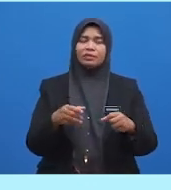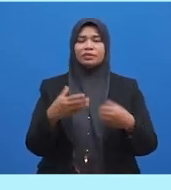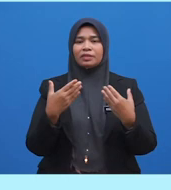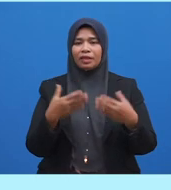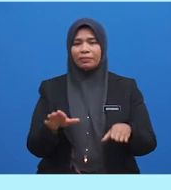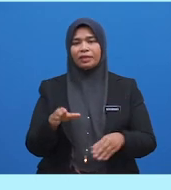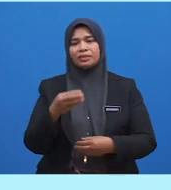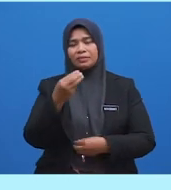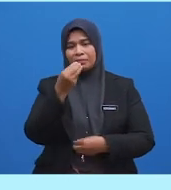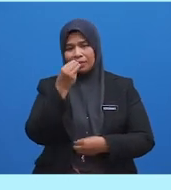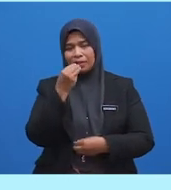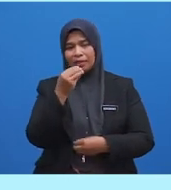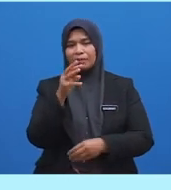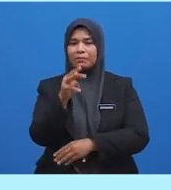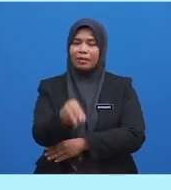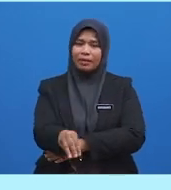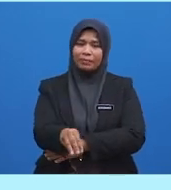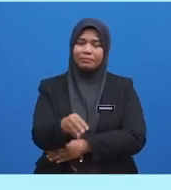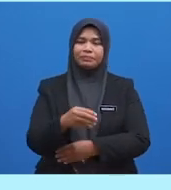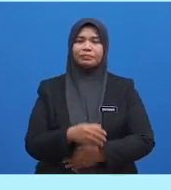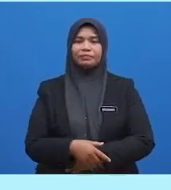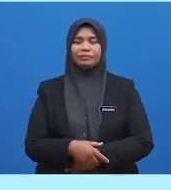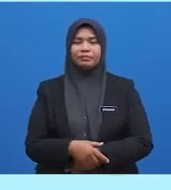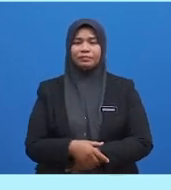selepas makan malam